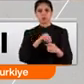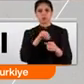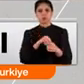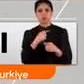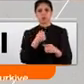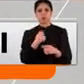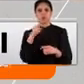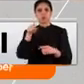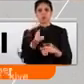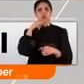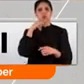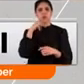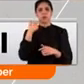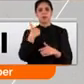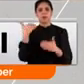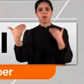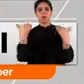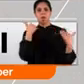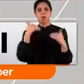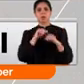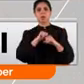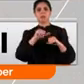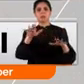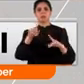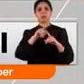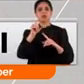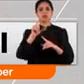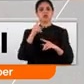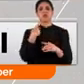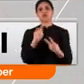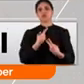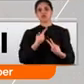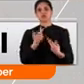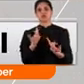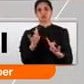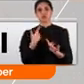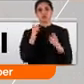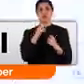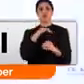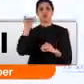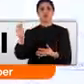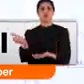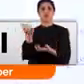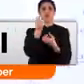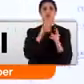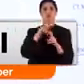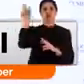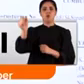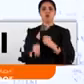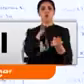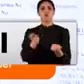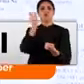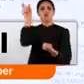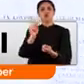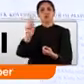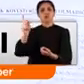ben bu numara girildiğinde benim adresim bütün sistemde TC'm adım soyadım çıkıyor. Diyorlar ki biz mecbur gelip seni arıyoruz. Kula bir fabrikada işçi.